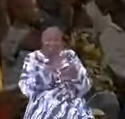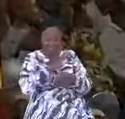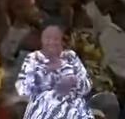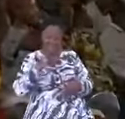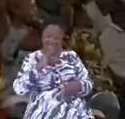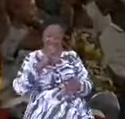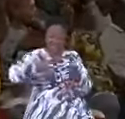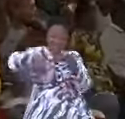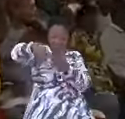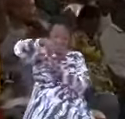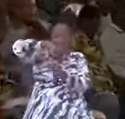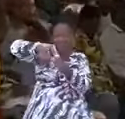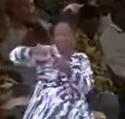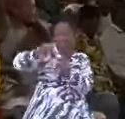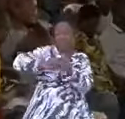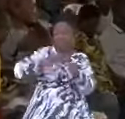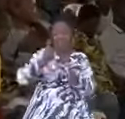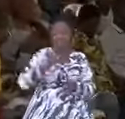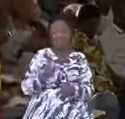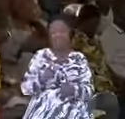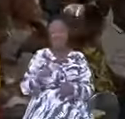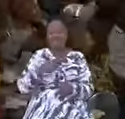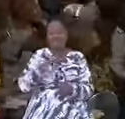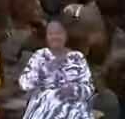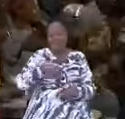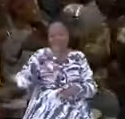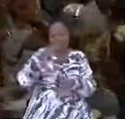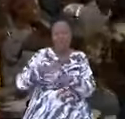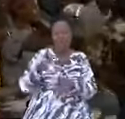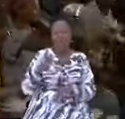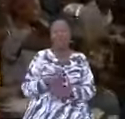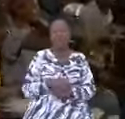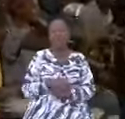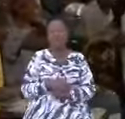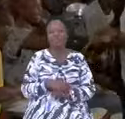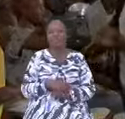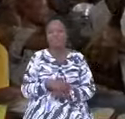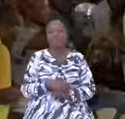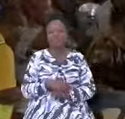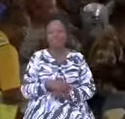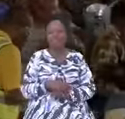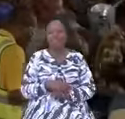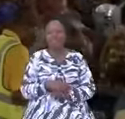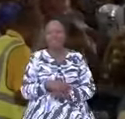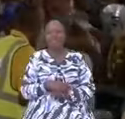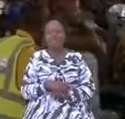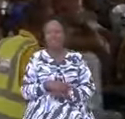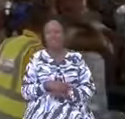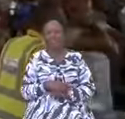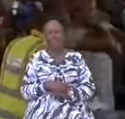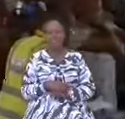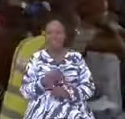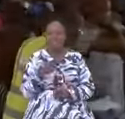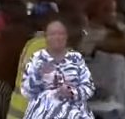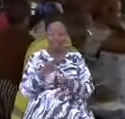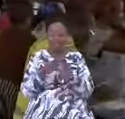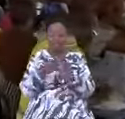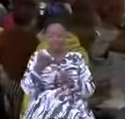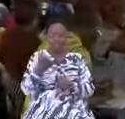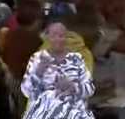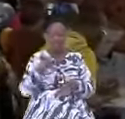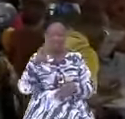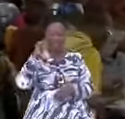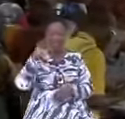à niveau des téléphones qui s'affiche à l'écran plus de 134 91